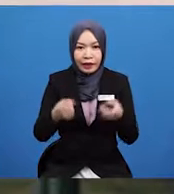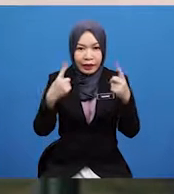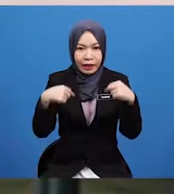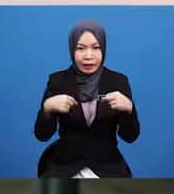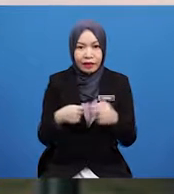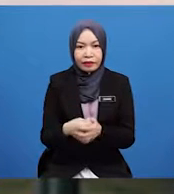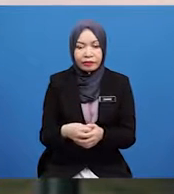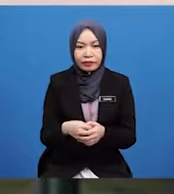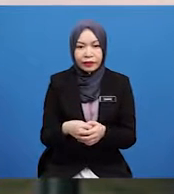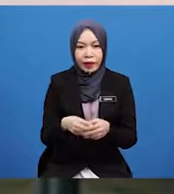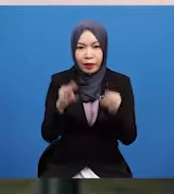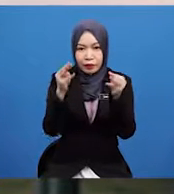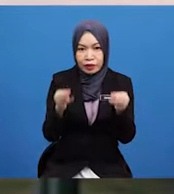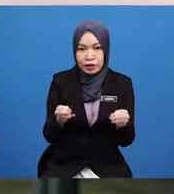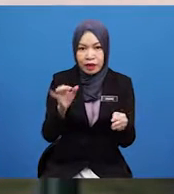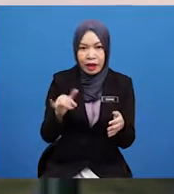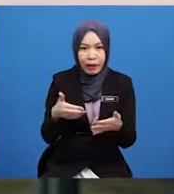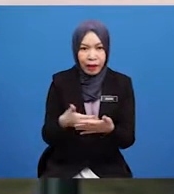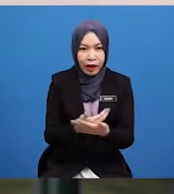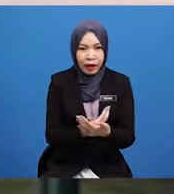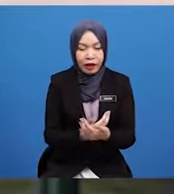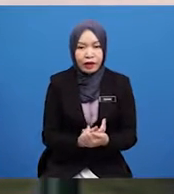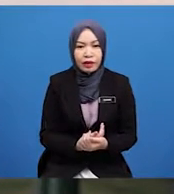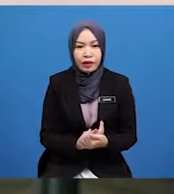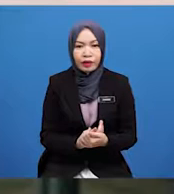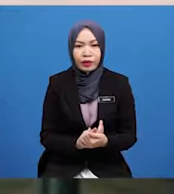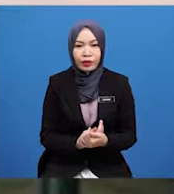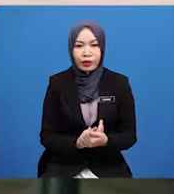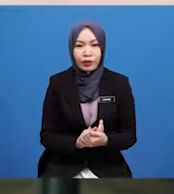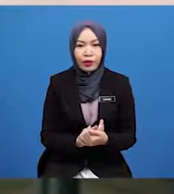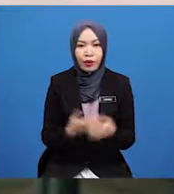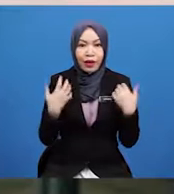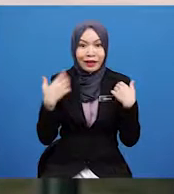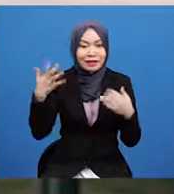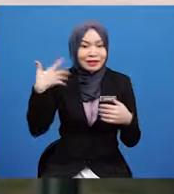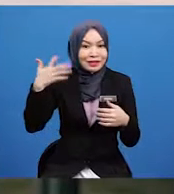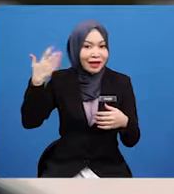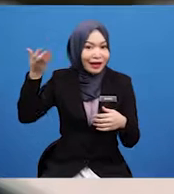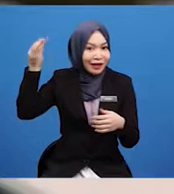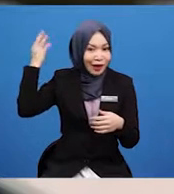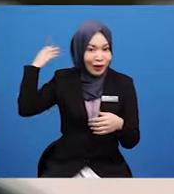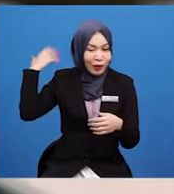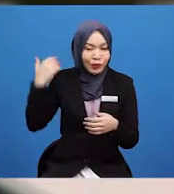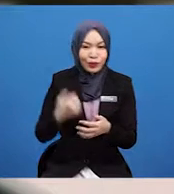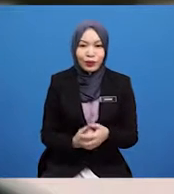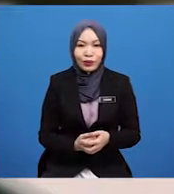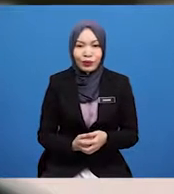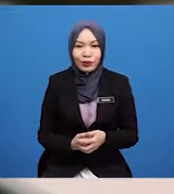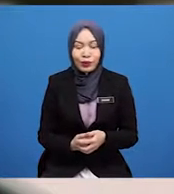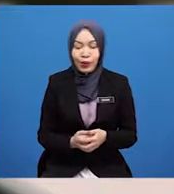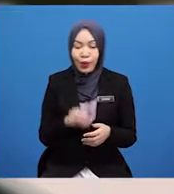dan tamadun yang di yang telah dilalui oleh manusia pada ketika itu murid-murid